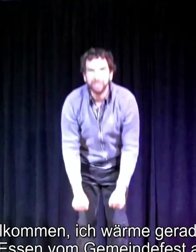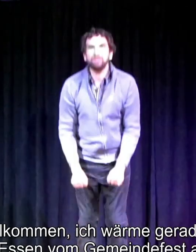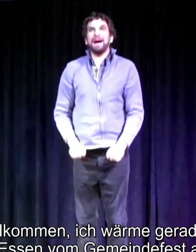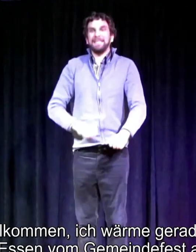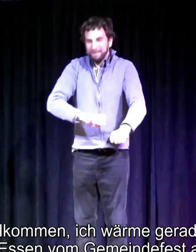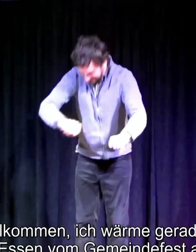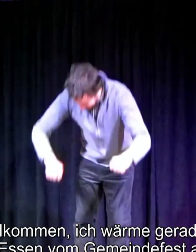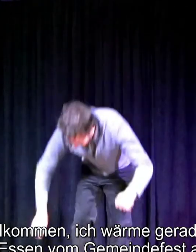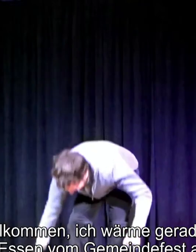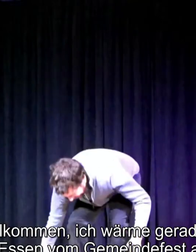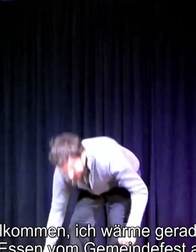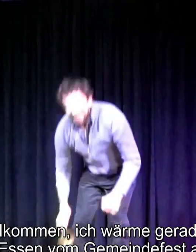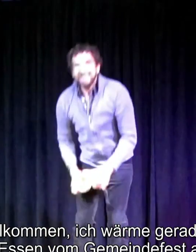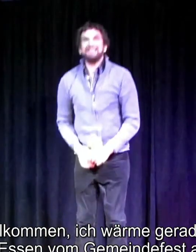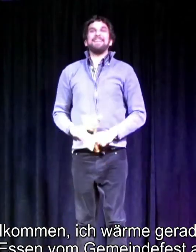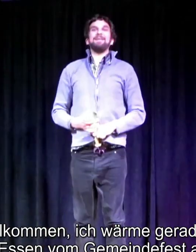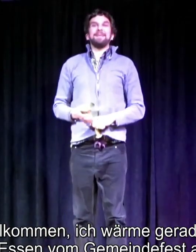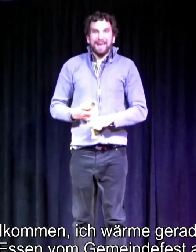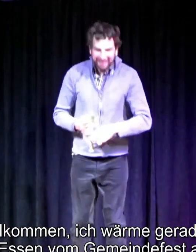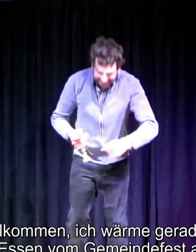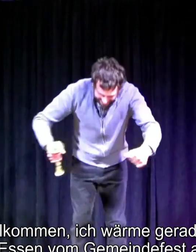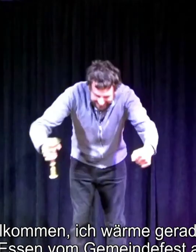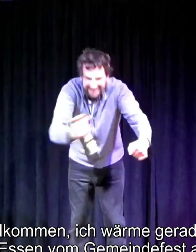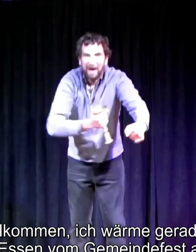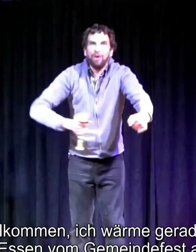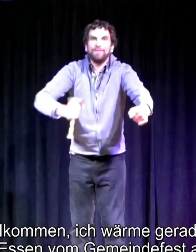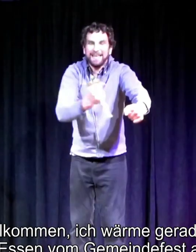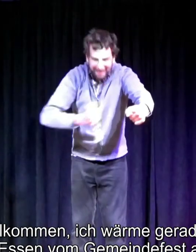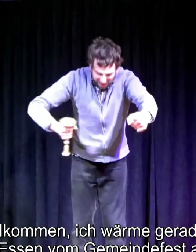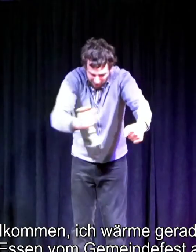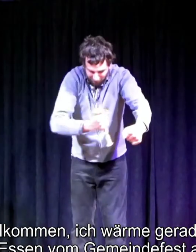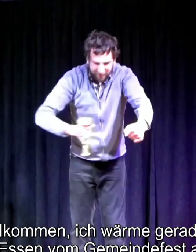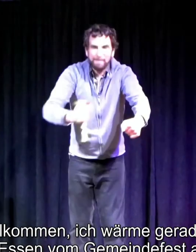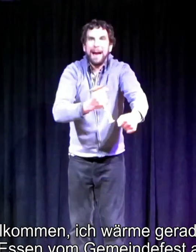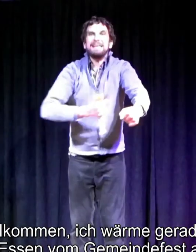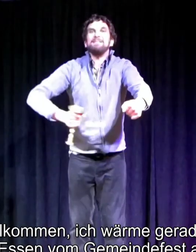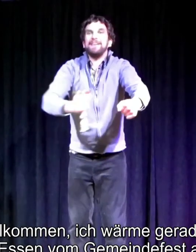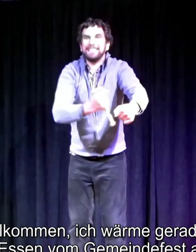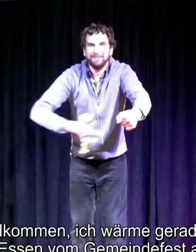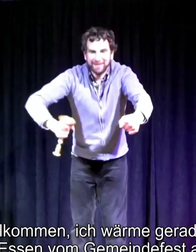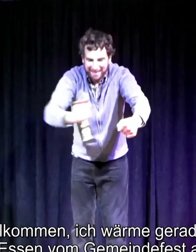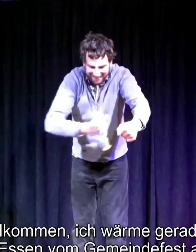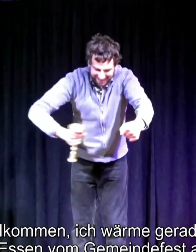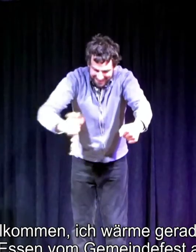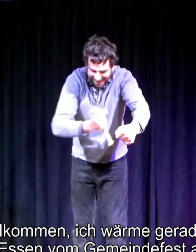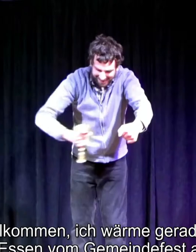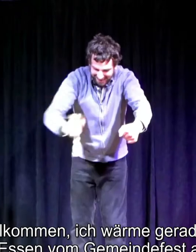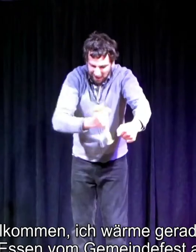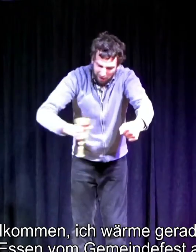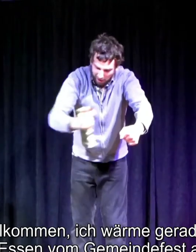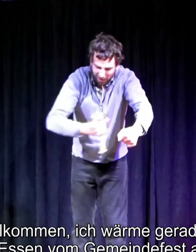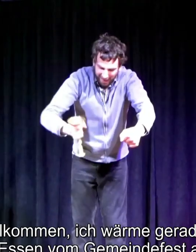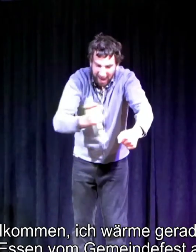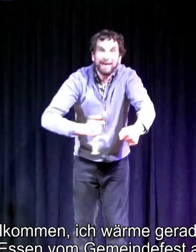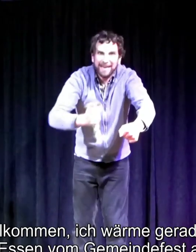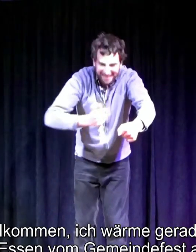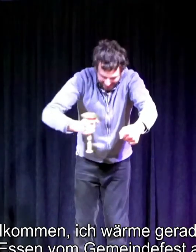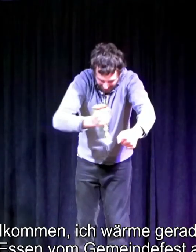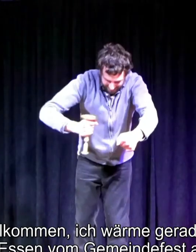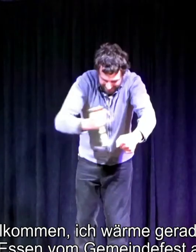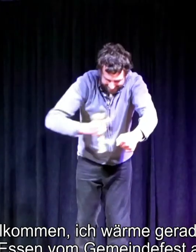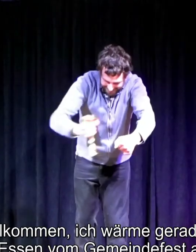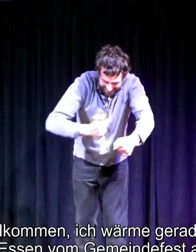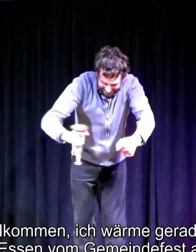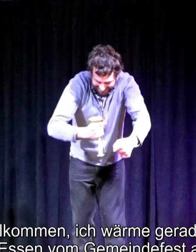Zum Mani-Spartipps. Ja, ich wärme gerade das Essen auf, nicht? Vom Gemeindefest von gestern, ja?